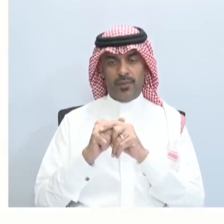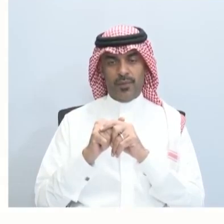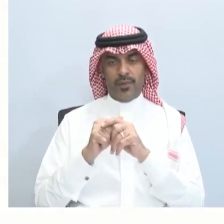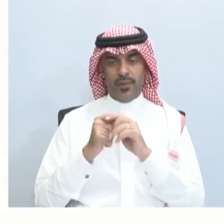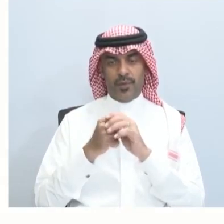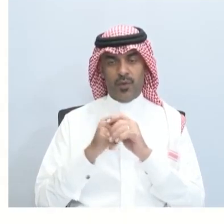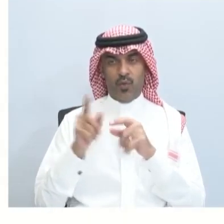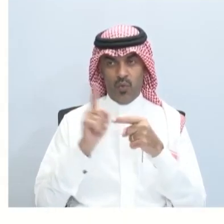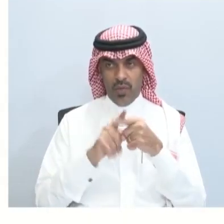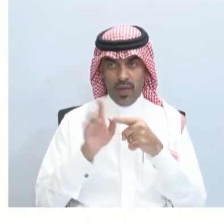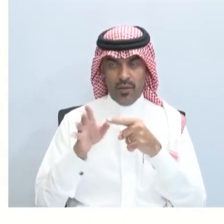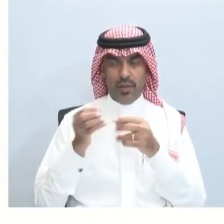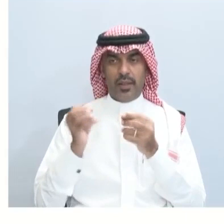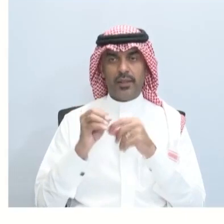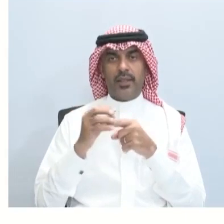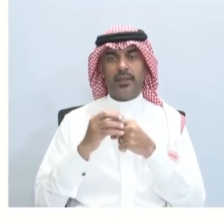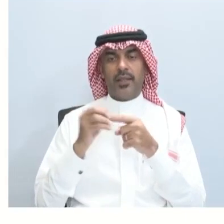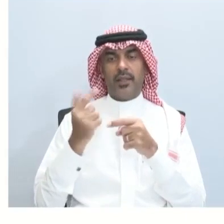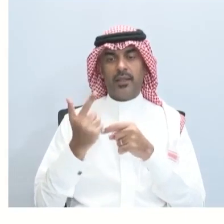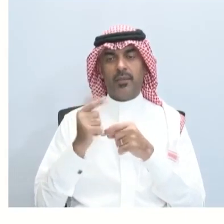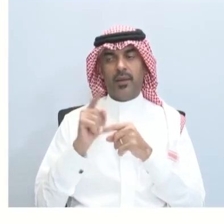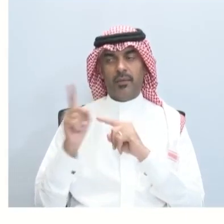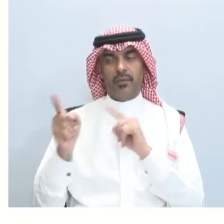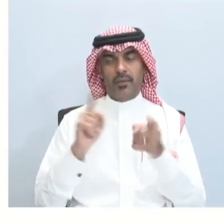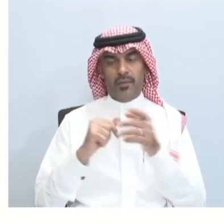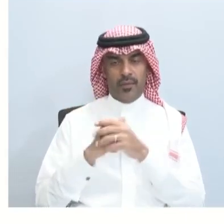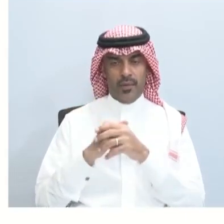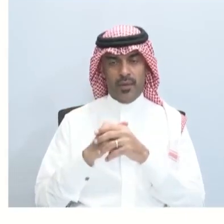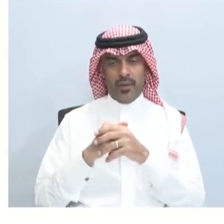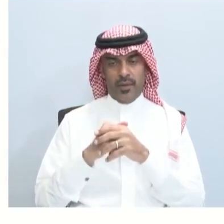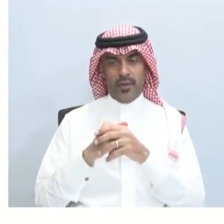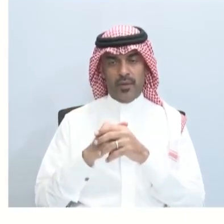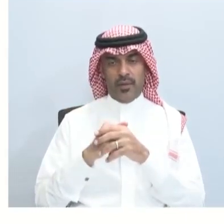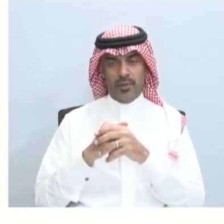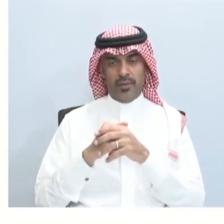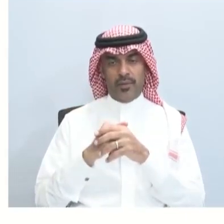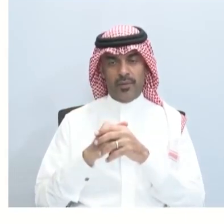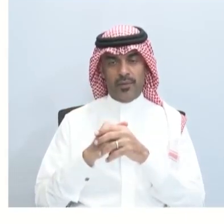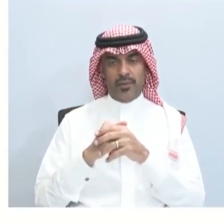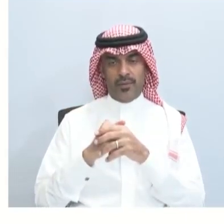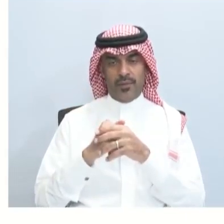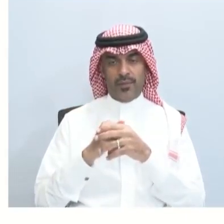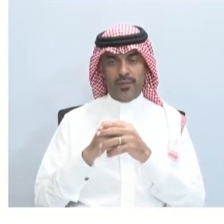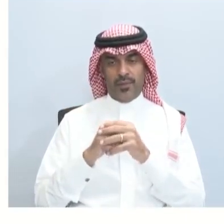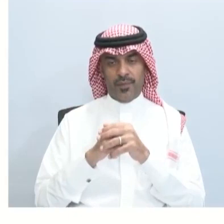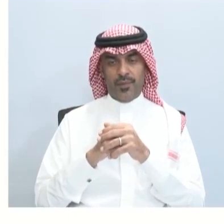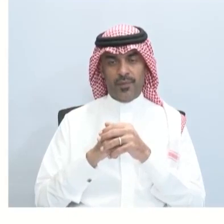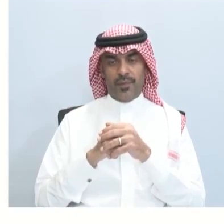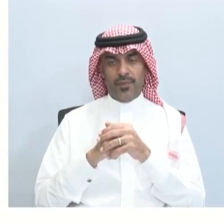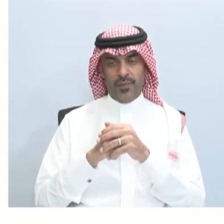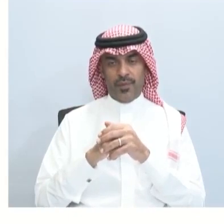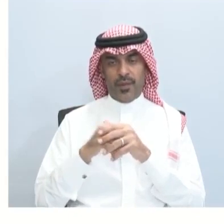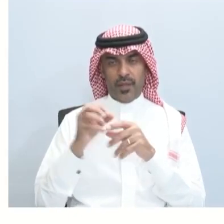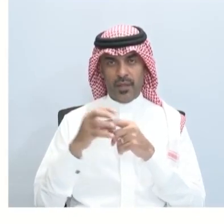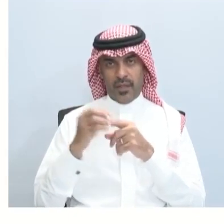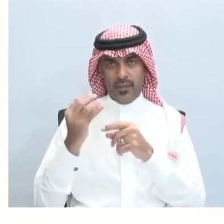هذا الطرف اذا سوف نطرح سبعه من الطرفين سالب اربعه سالب سبعه اكبر من او تساوي لام زائد سبعه ناقص